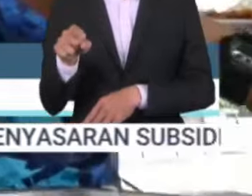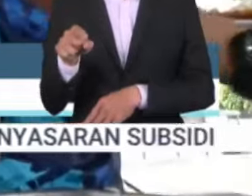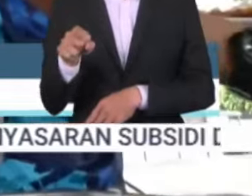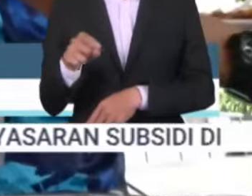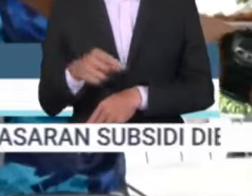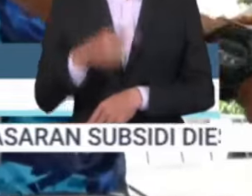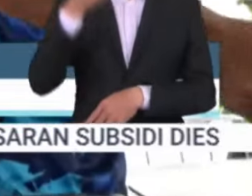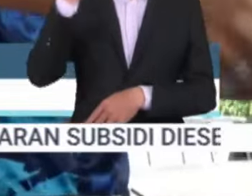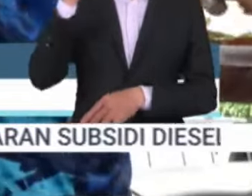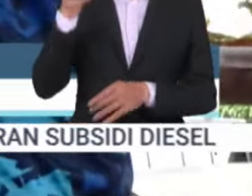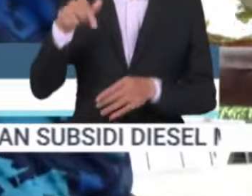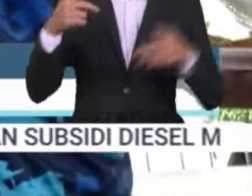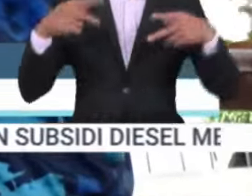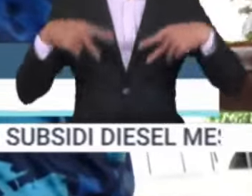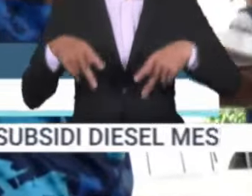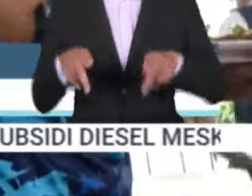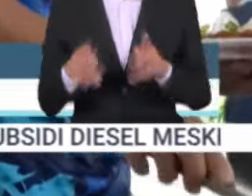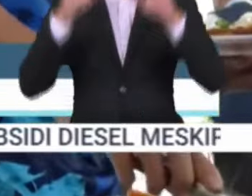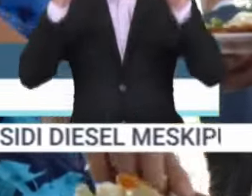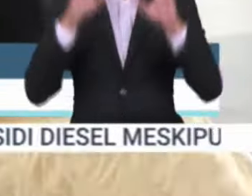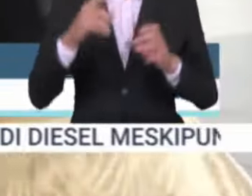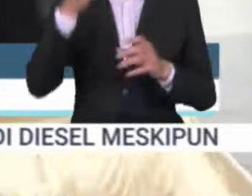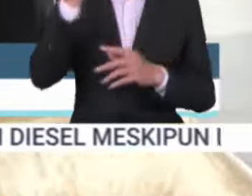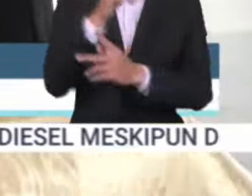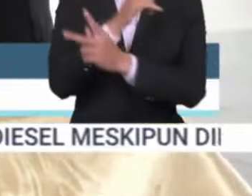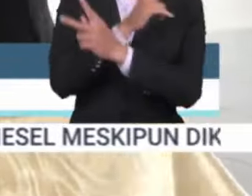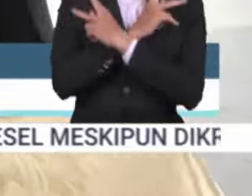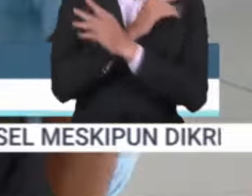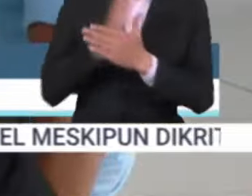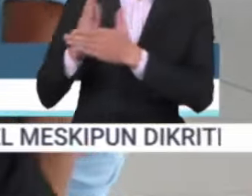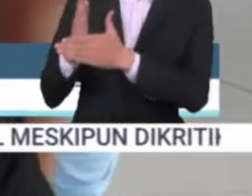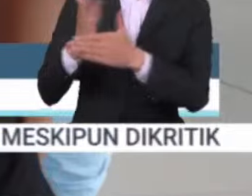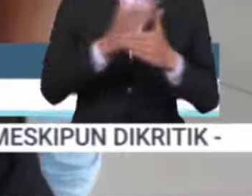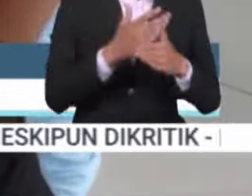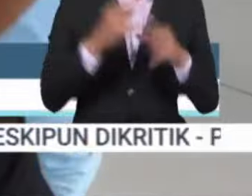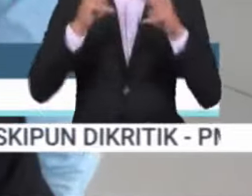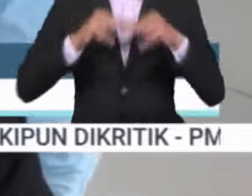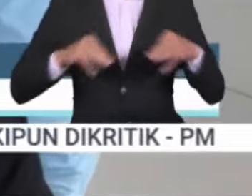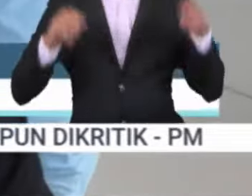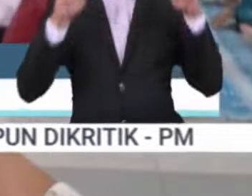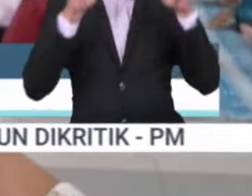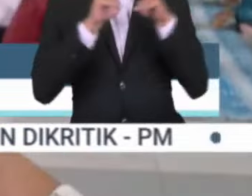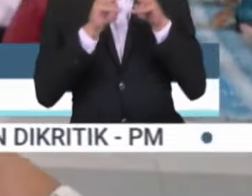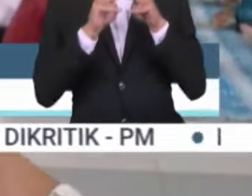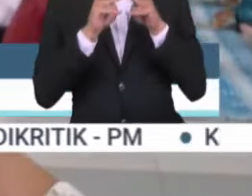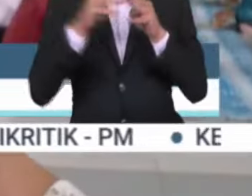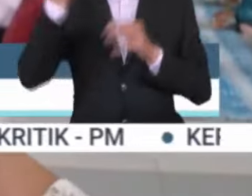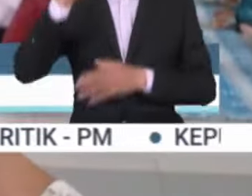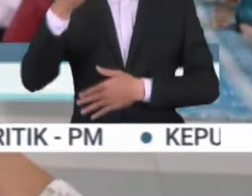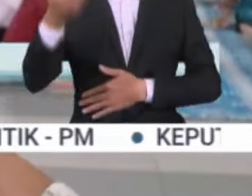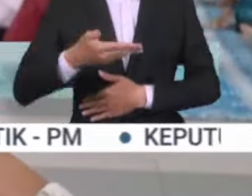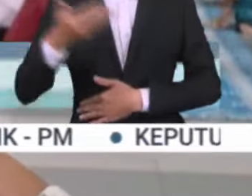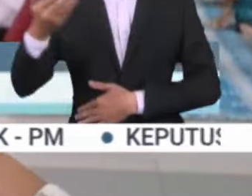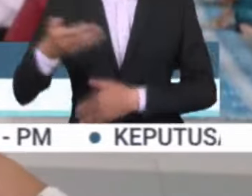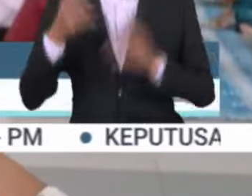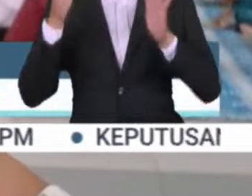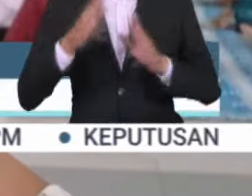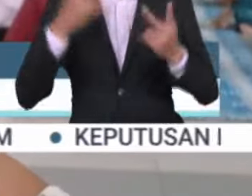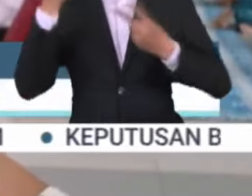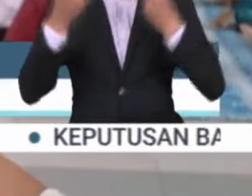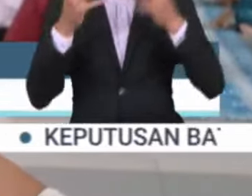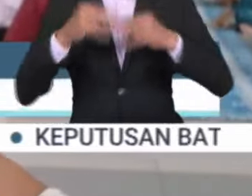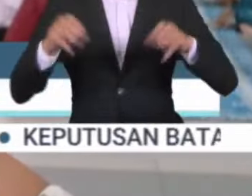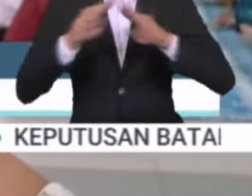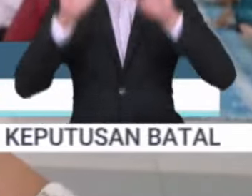satu inisiatif kasih sayang daripada pihak Masjid Tuanku Mizan Zainal Abidin menyambut tetamu Allah Subhanahu Wa